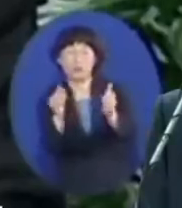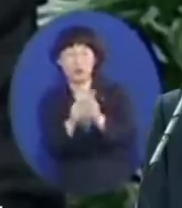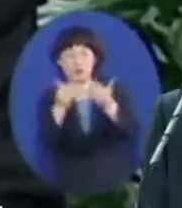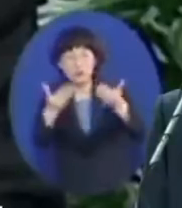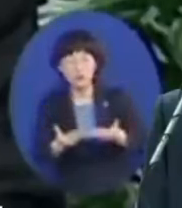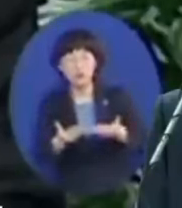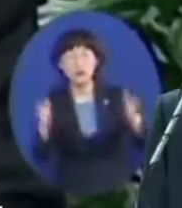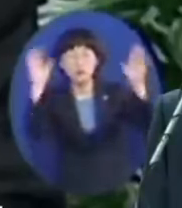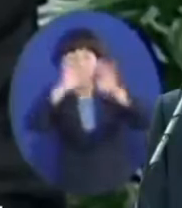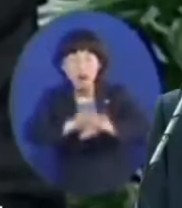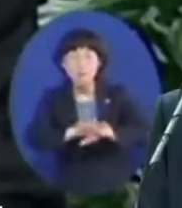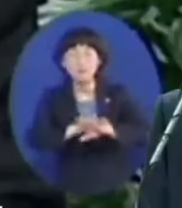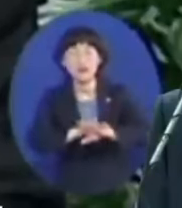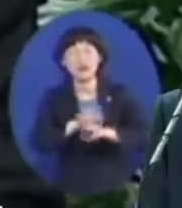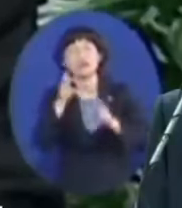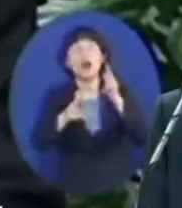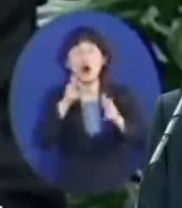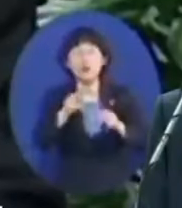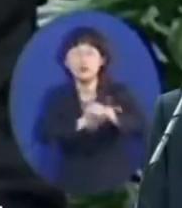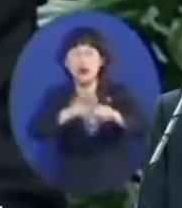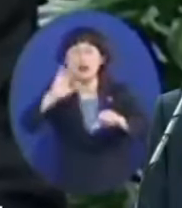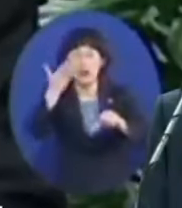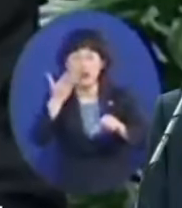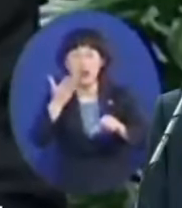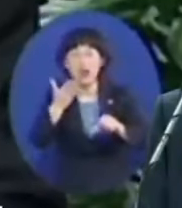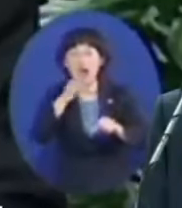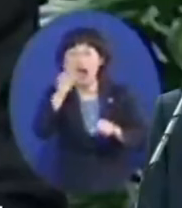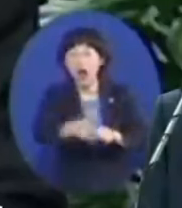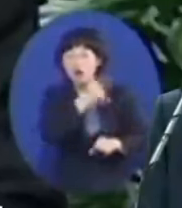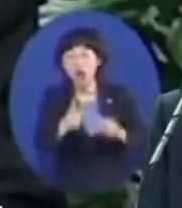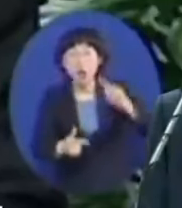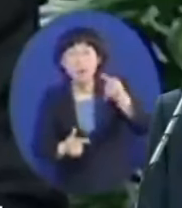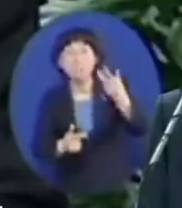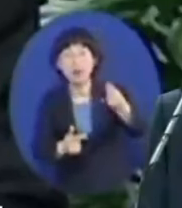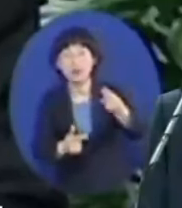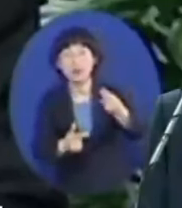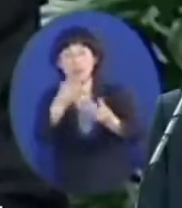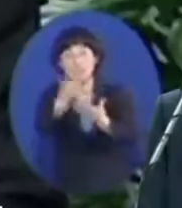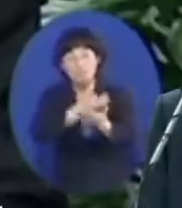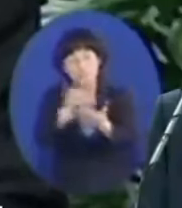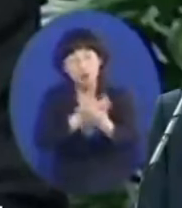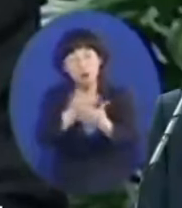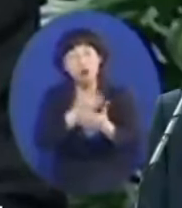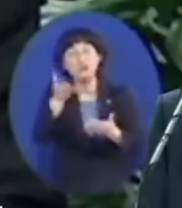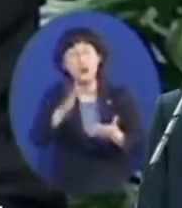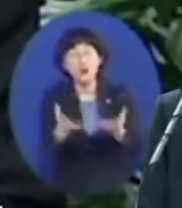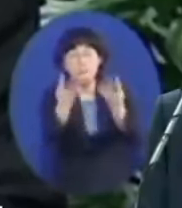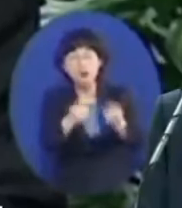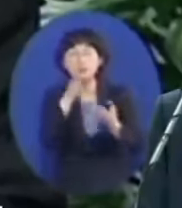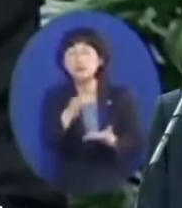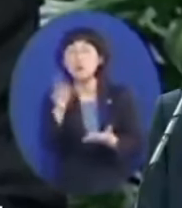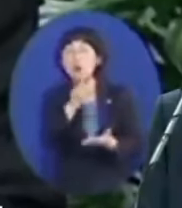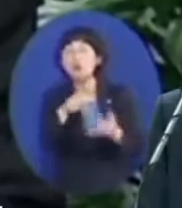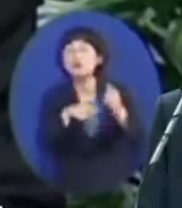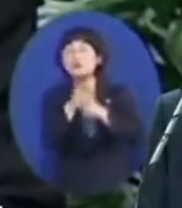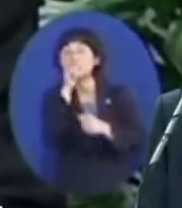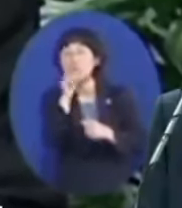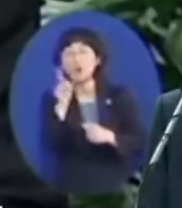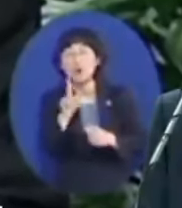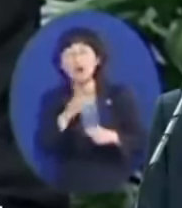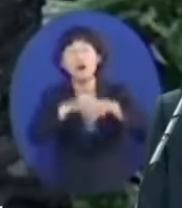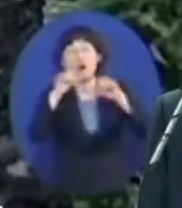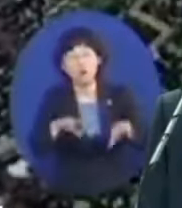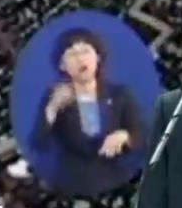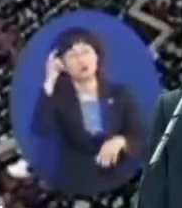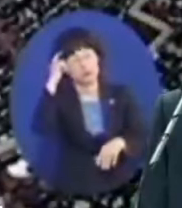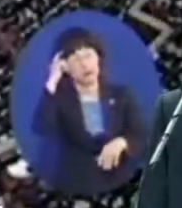밤 록펠러는 사업이 잘 되게 하루에 100만 불씩 벌지만은 그 많은 재산이 무슨 의미가 있는가 허무한 생각을